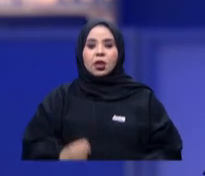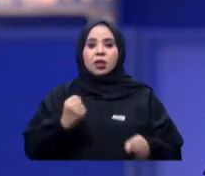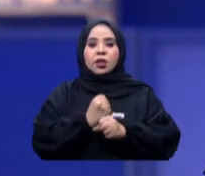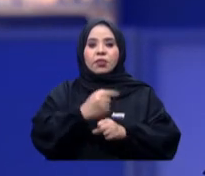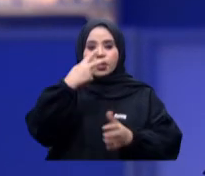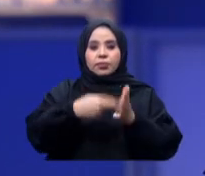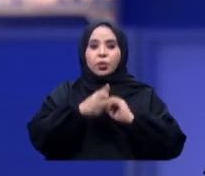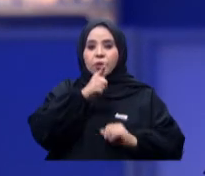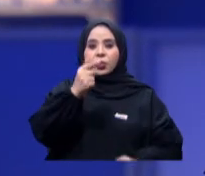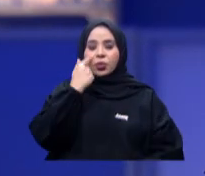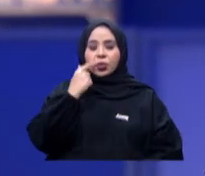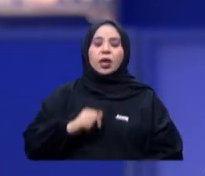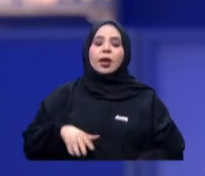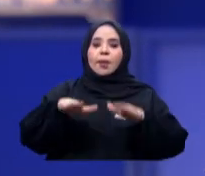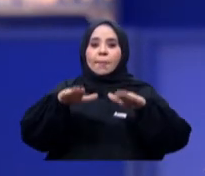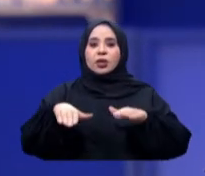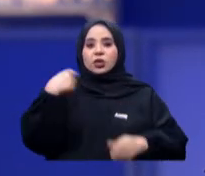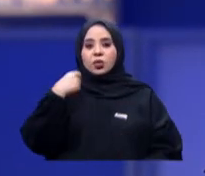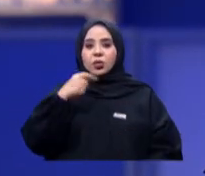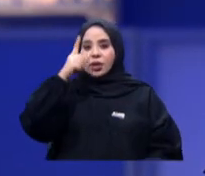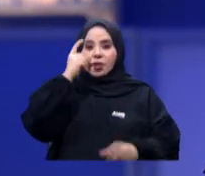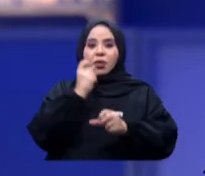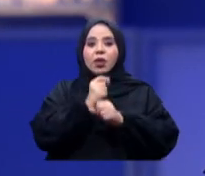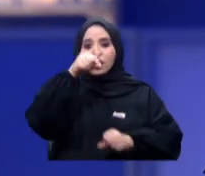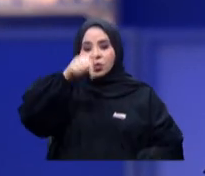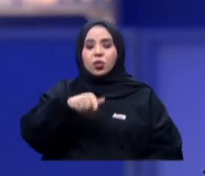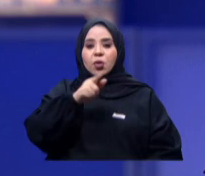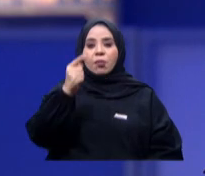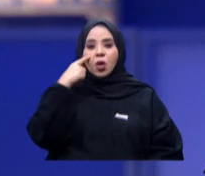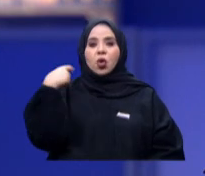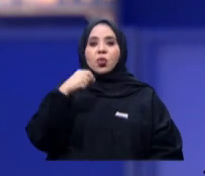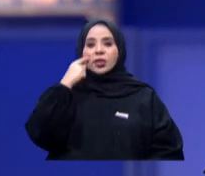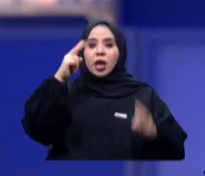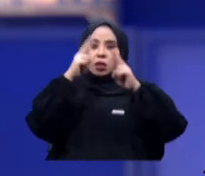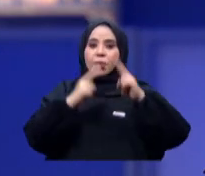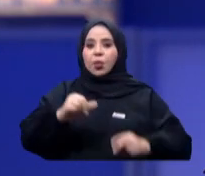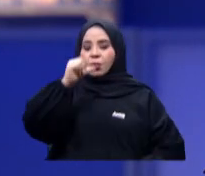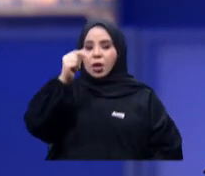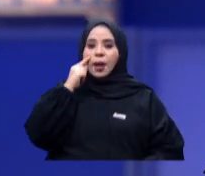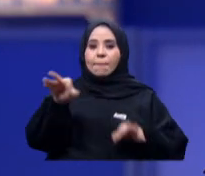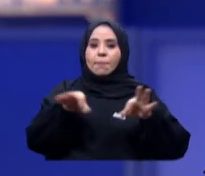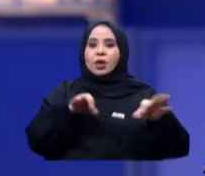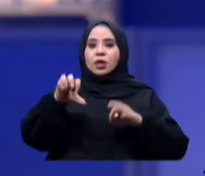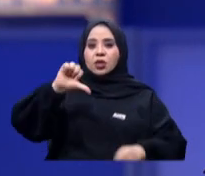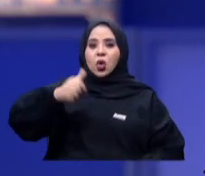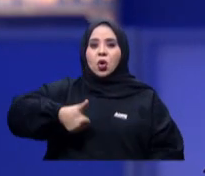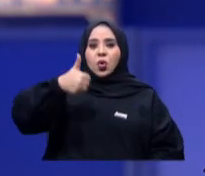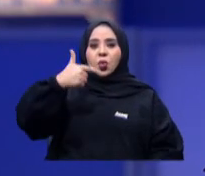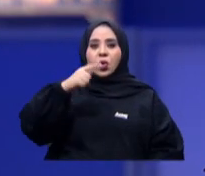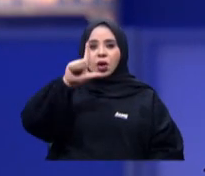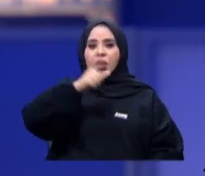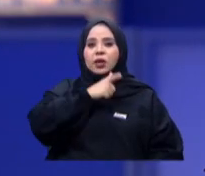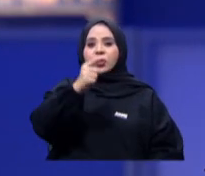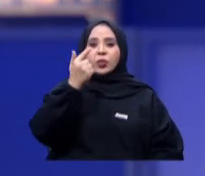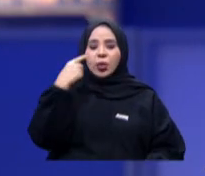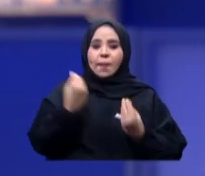تنفيذا لتوجيهات رئيس مجلس الوزراء الموقر حفظه الله ورعاه، قام سعادة وزير شؤون الكهرباء والماء المهندس وائل بن ناصر المبارك وسعادة